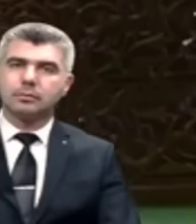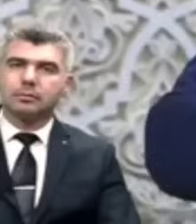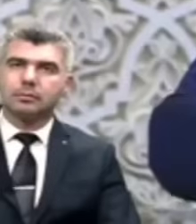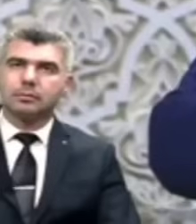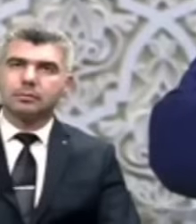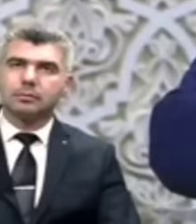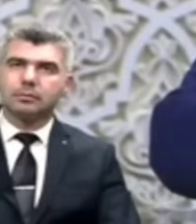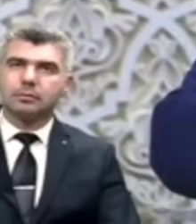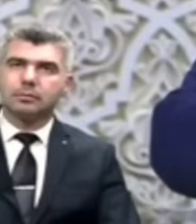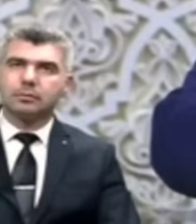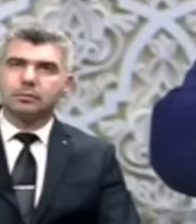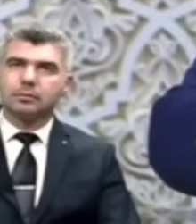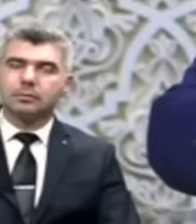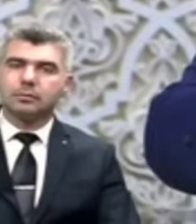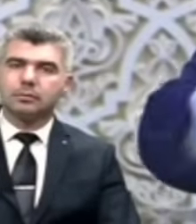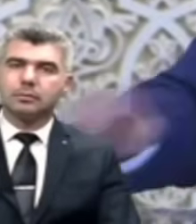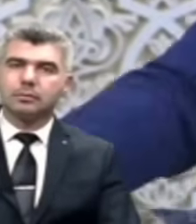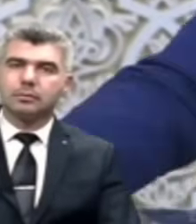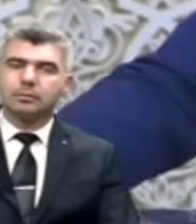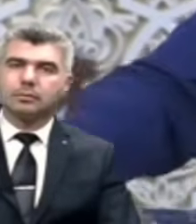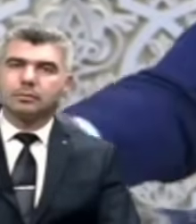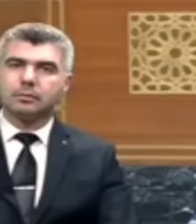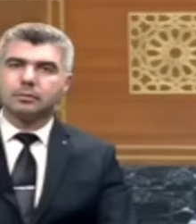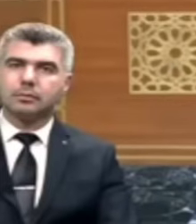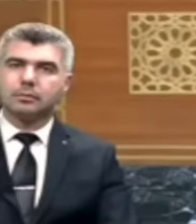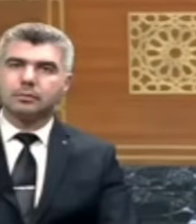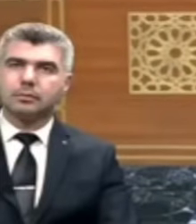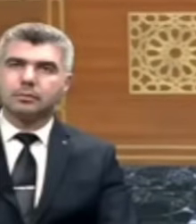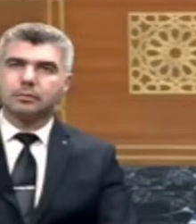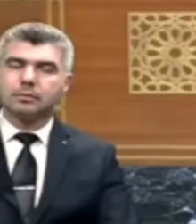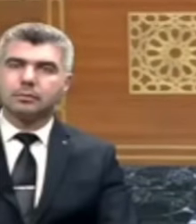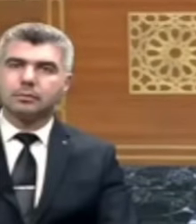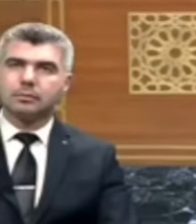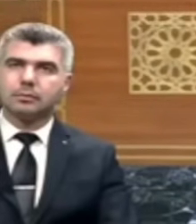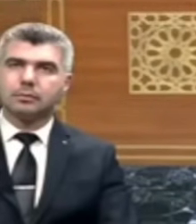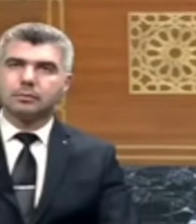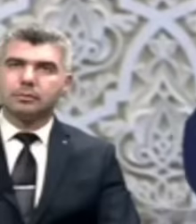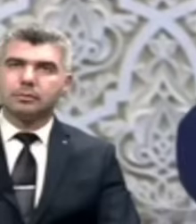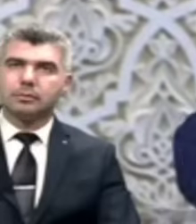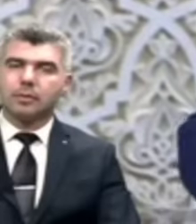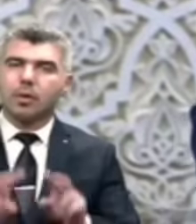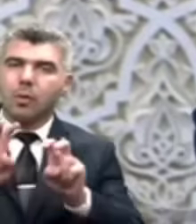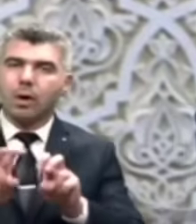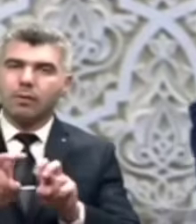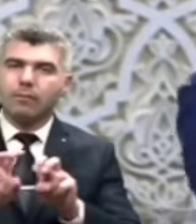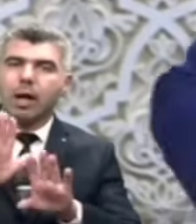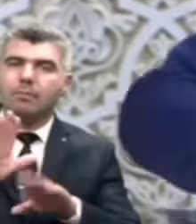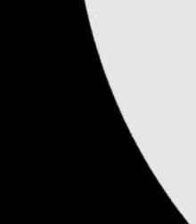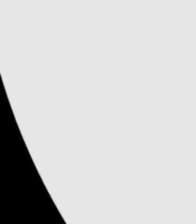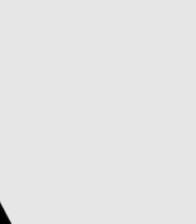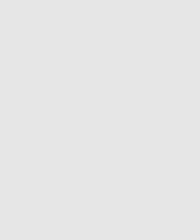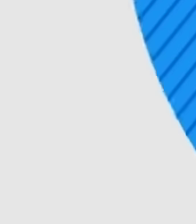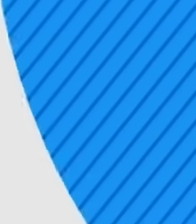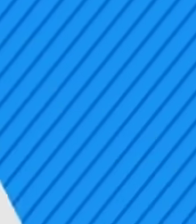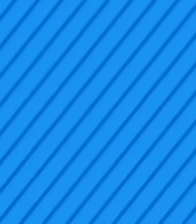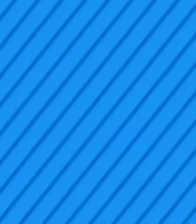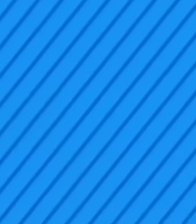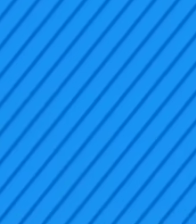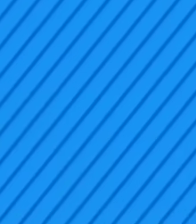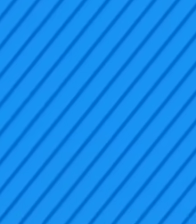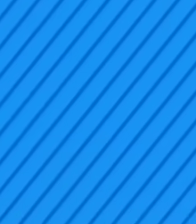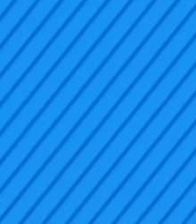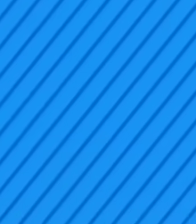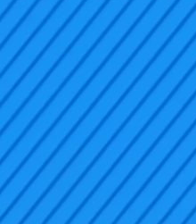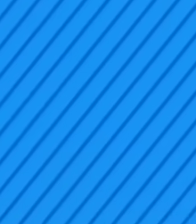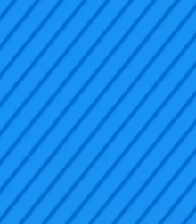الجلسة. أرفع الجلسة لمدة 5 دقائق. قبل ما تخرجوا ما